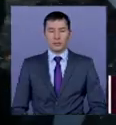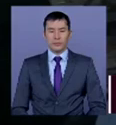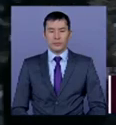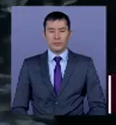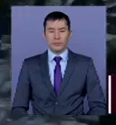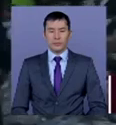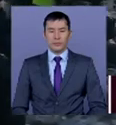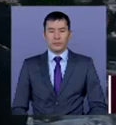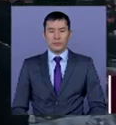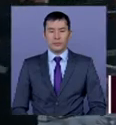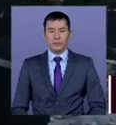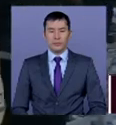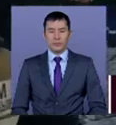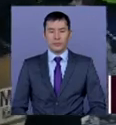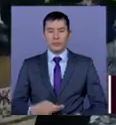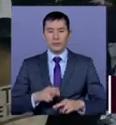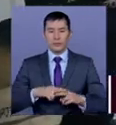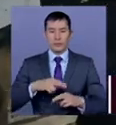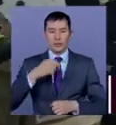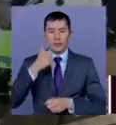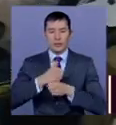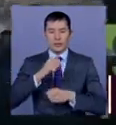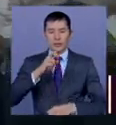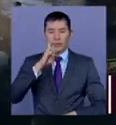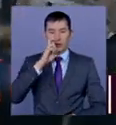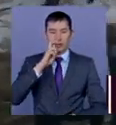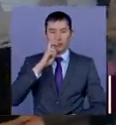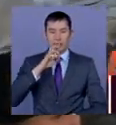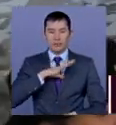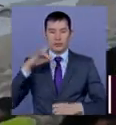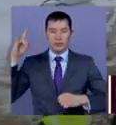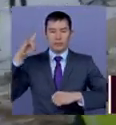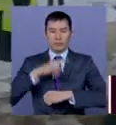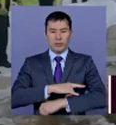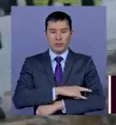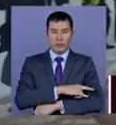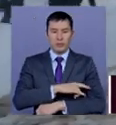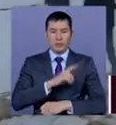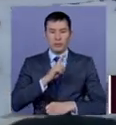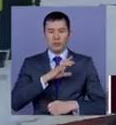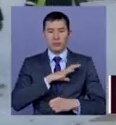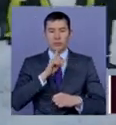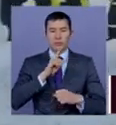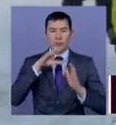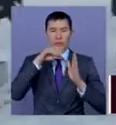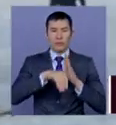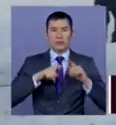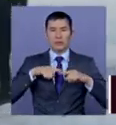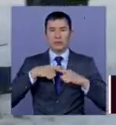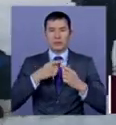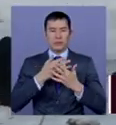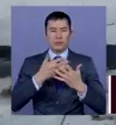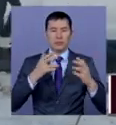Сонымен қатар мемлекет басшысы кеңес барысында ұшақ апатына соқтырған себептерді сапалы әрі объективті түрде тексеруге,